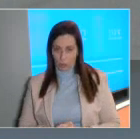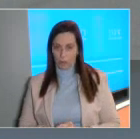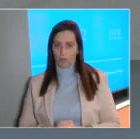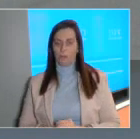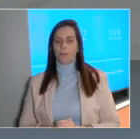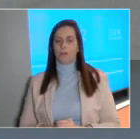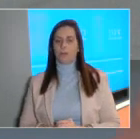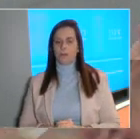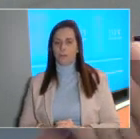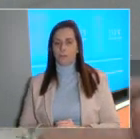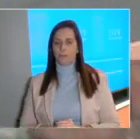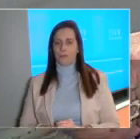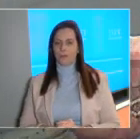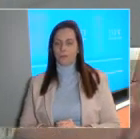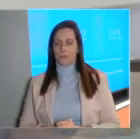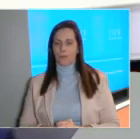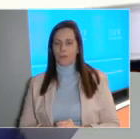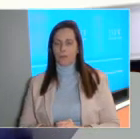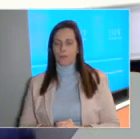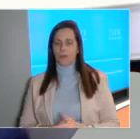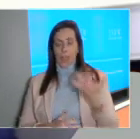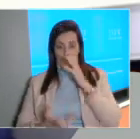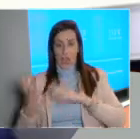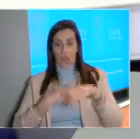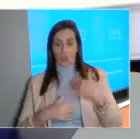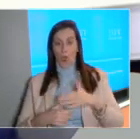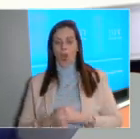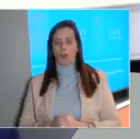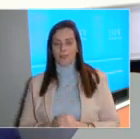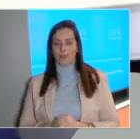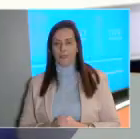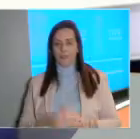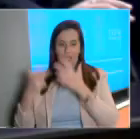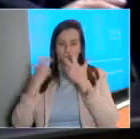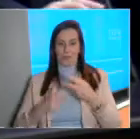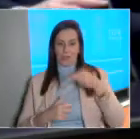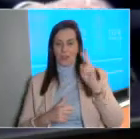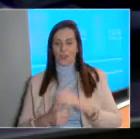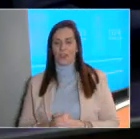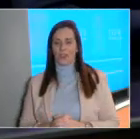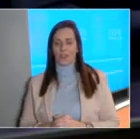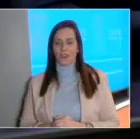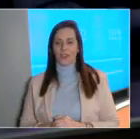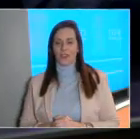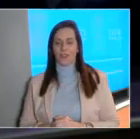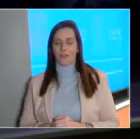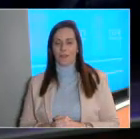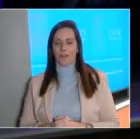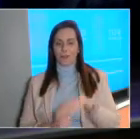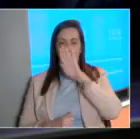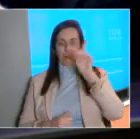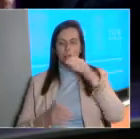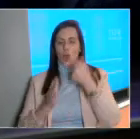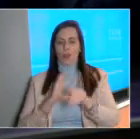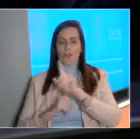לך על הדברים האלה. תודה רבה שבאת מרחוק. להתראות. היה סוער באולפן הזה, כן, המקום הכי... ציפיתי ליותר. המקום הכי... ביבי, נתניהו, אנחנו לא נוותר